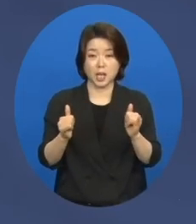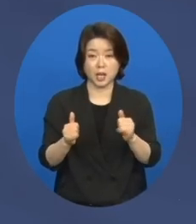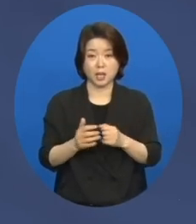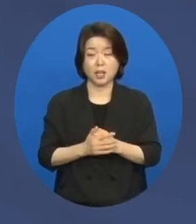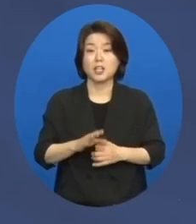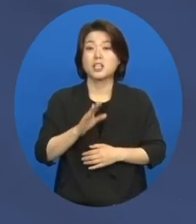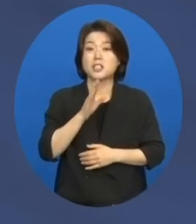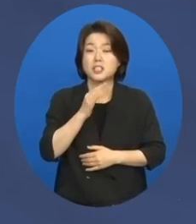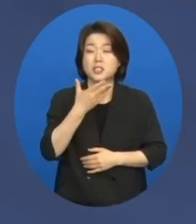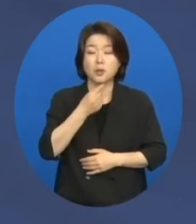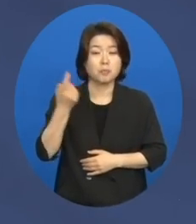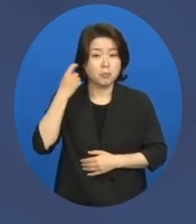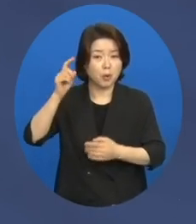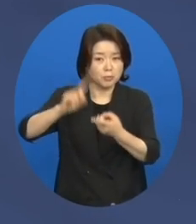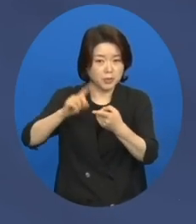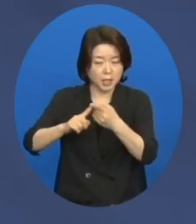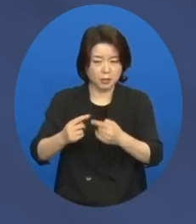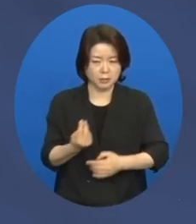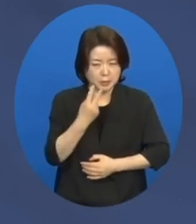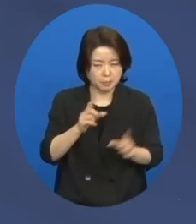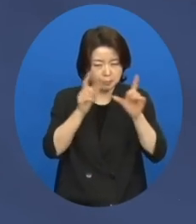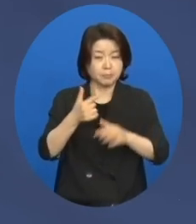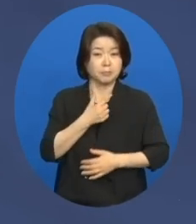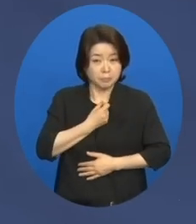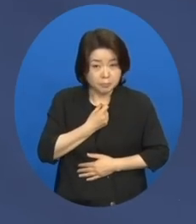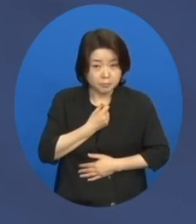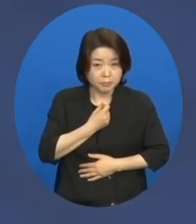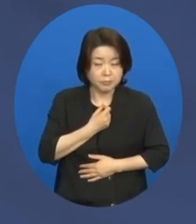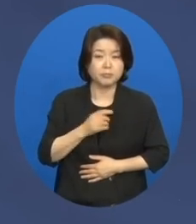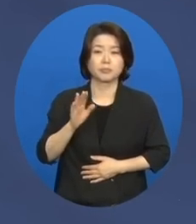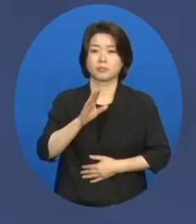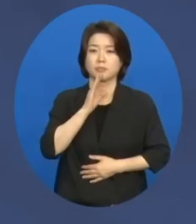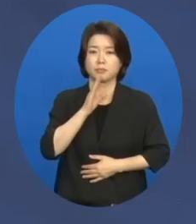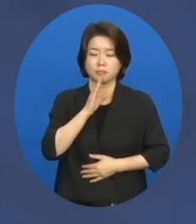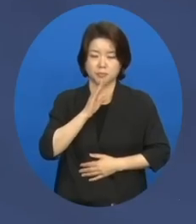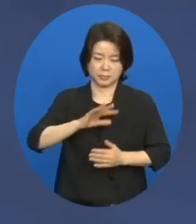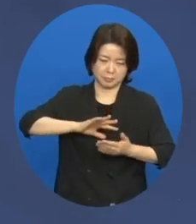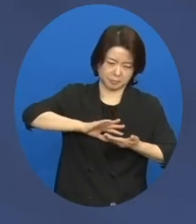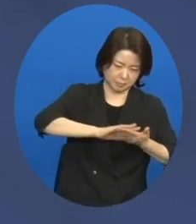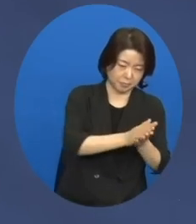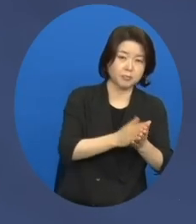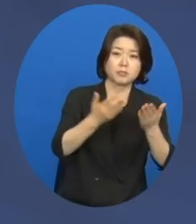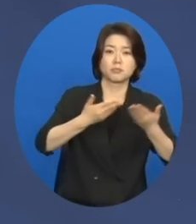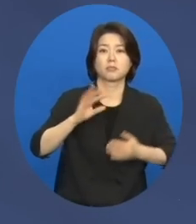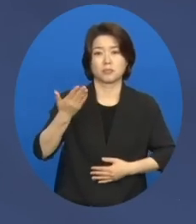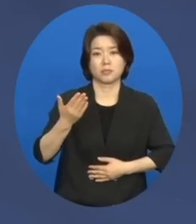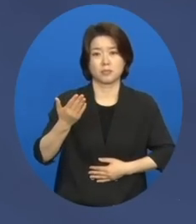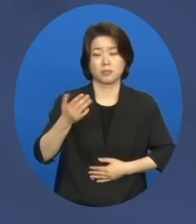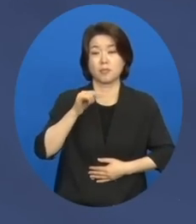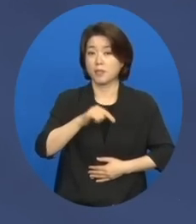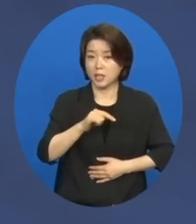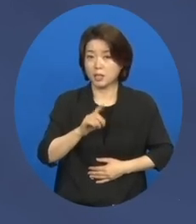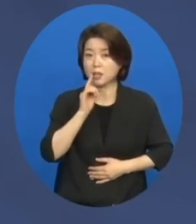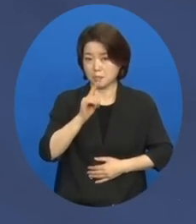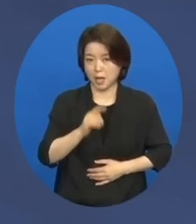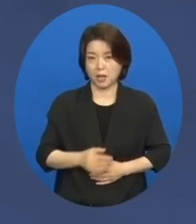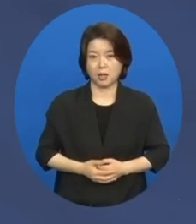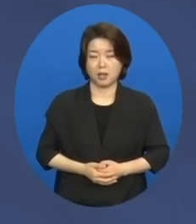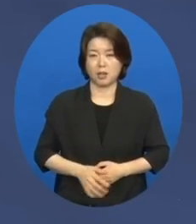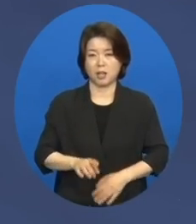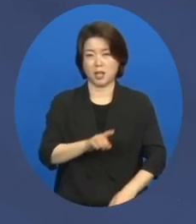실제로 복음을 받고 복음대로 생명으로 살고자 하는 자는 실제로 박해를 받으리라, 이렇게 말씀하면서